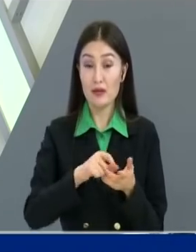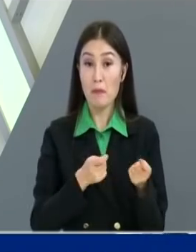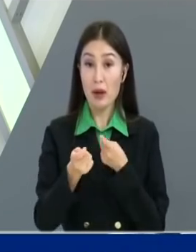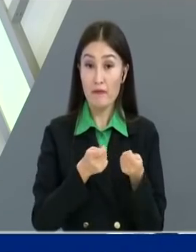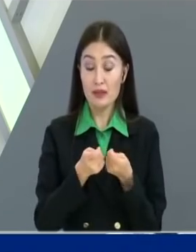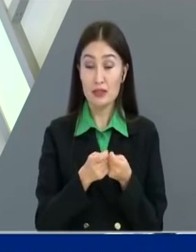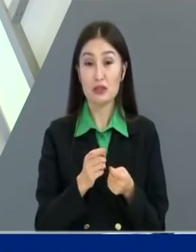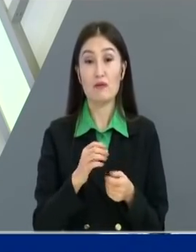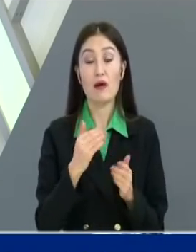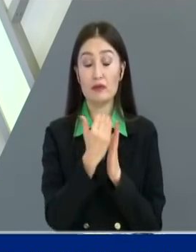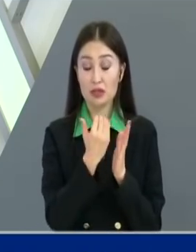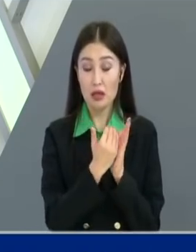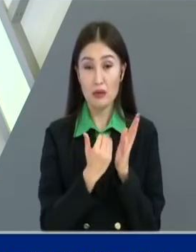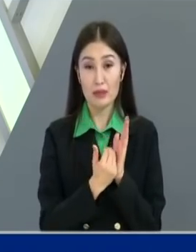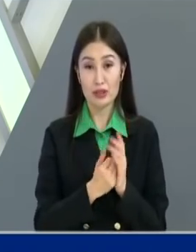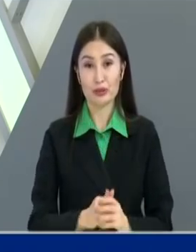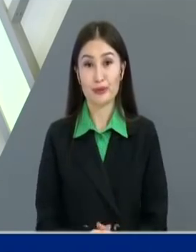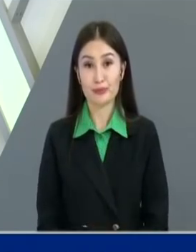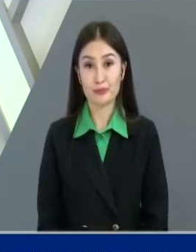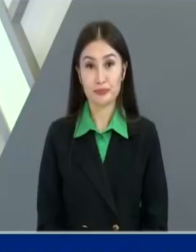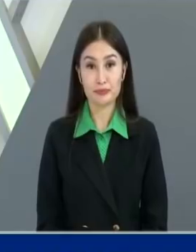Ошской области работают в штатном режиме.